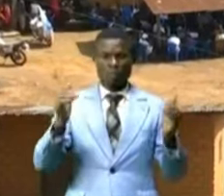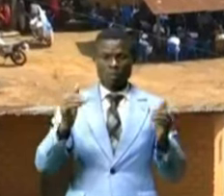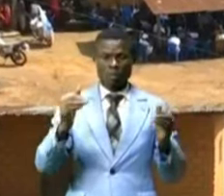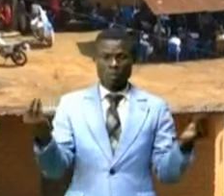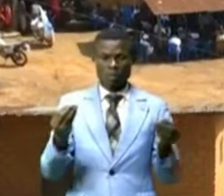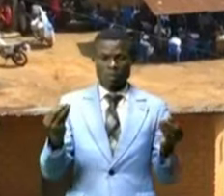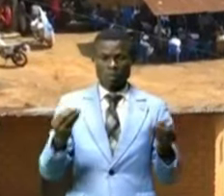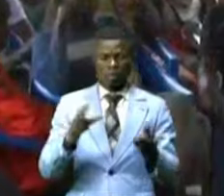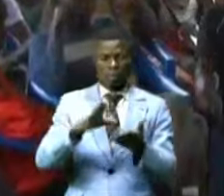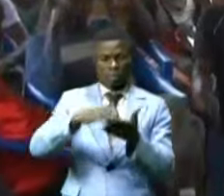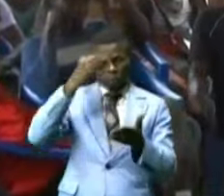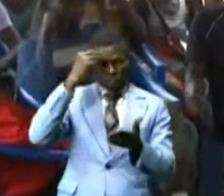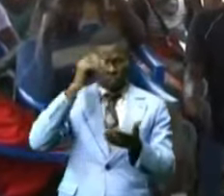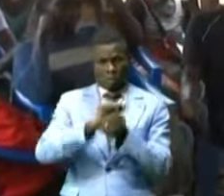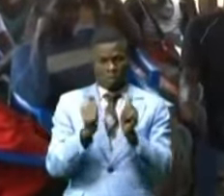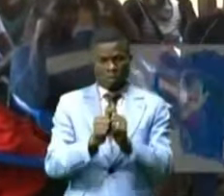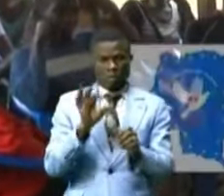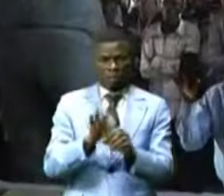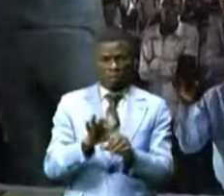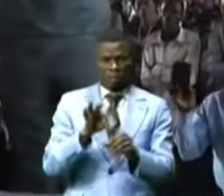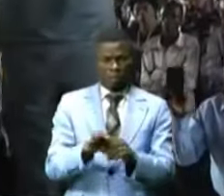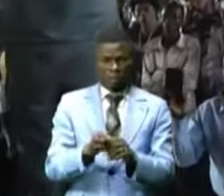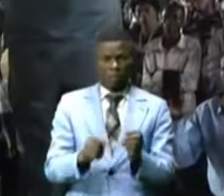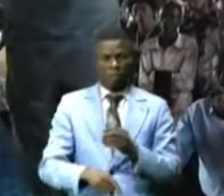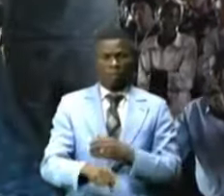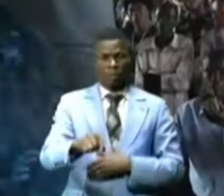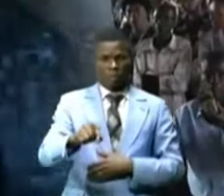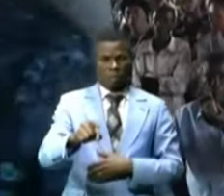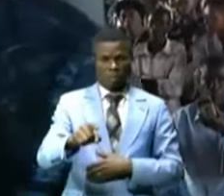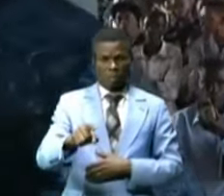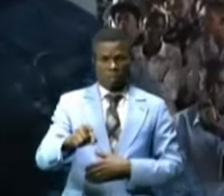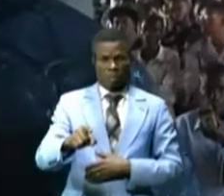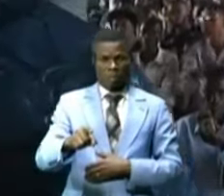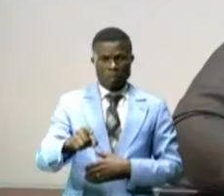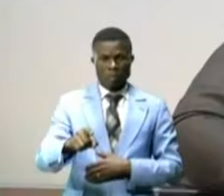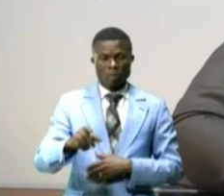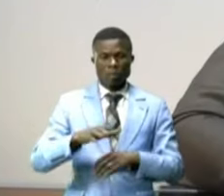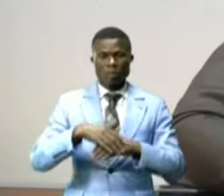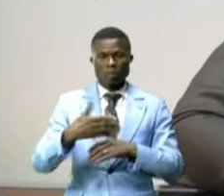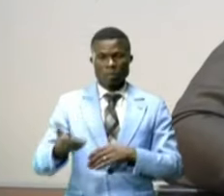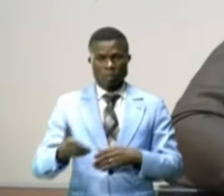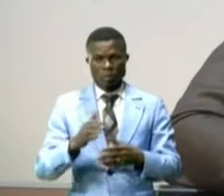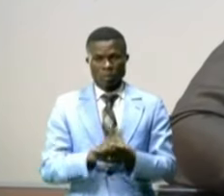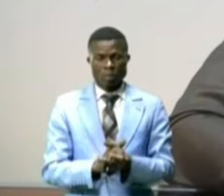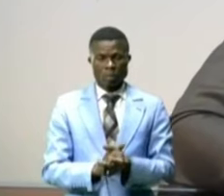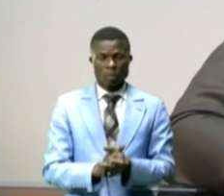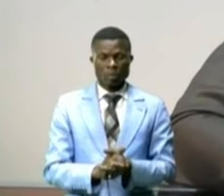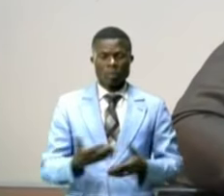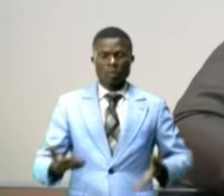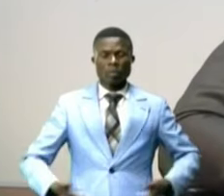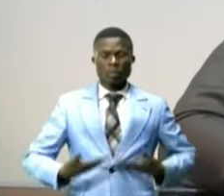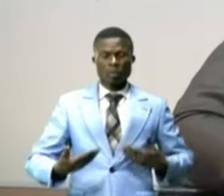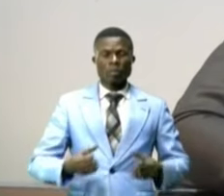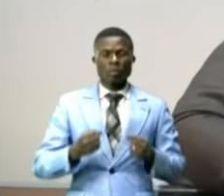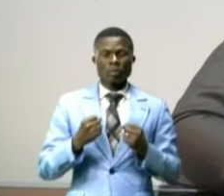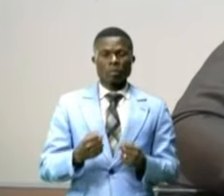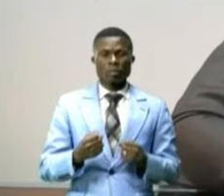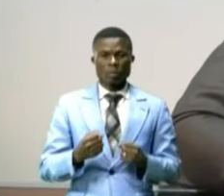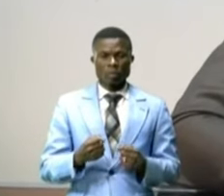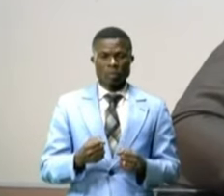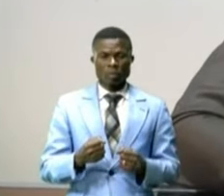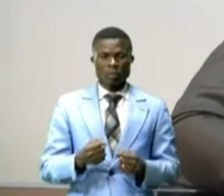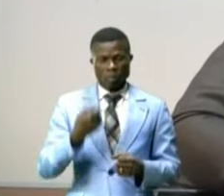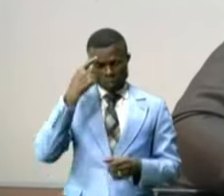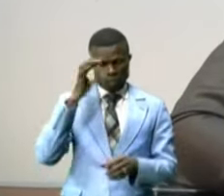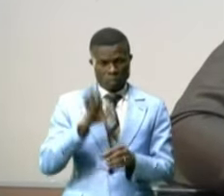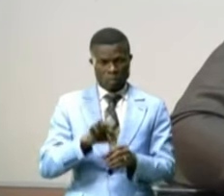de s'approprier du processus électoral en cours. La population accueille avec un grand enthousiasme les